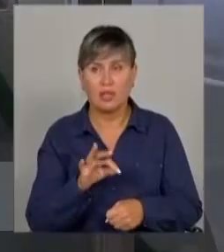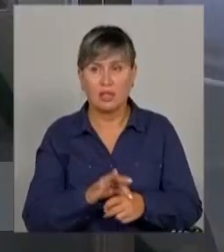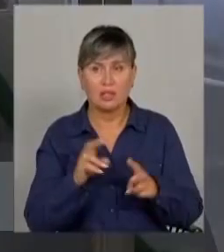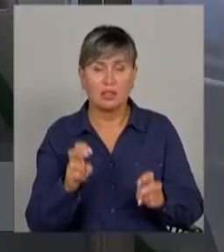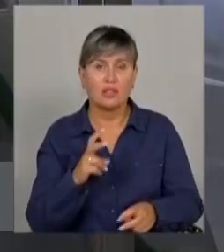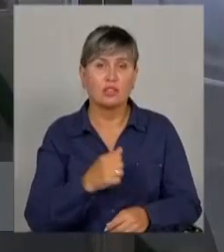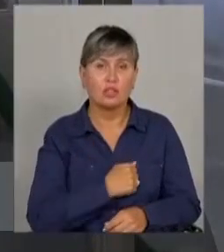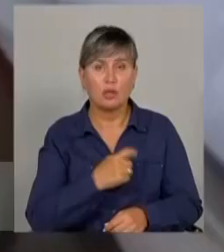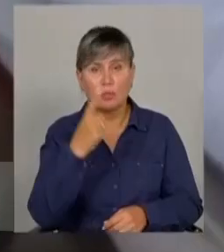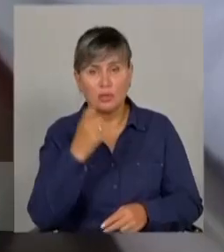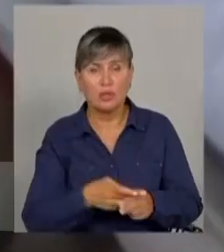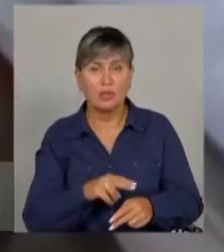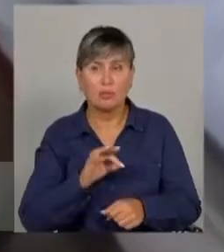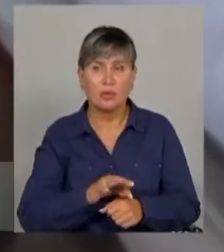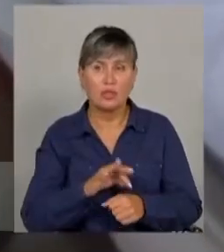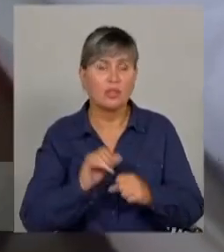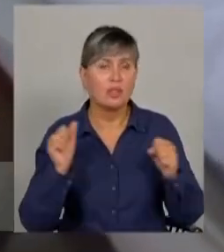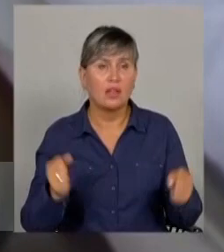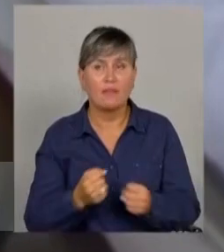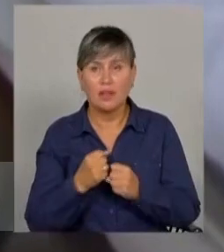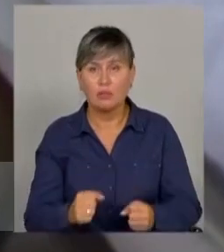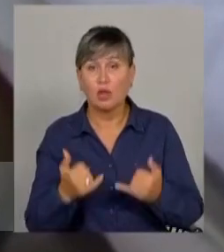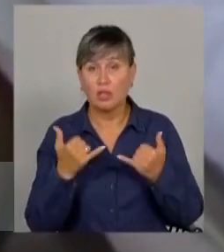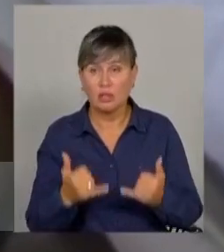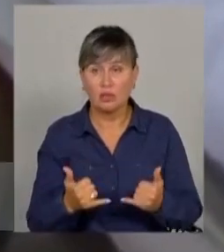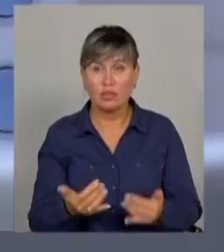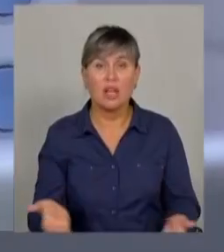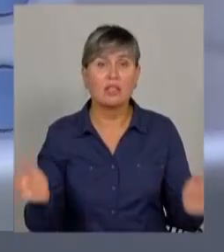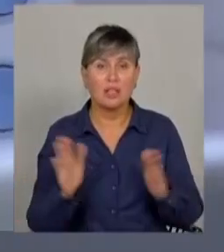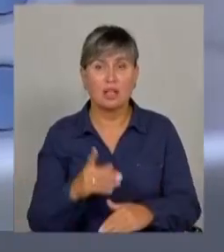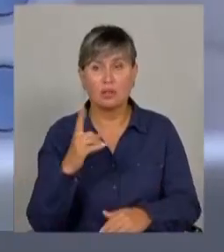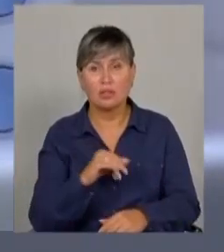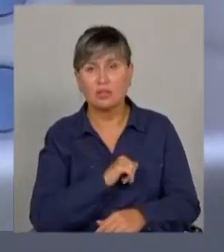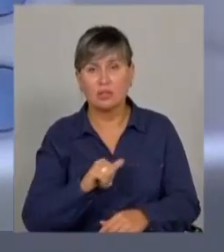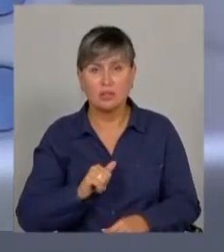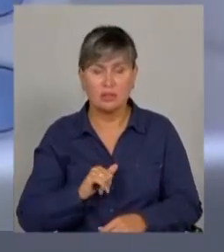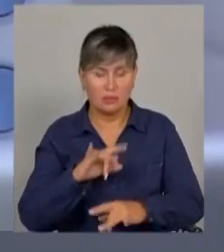сожалению, предупредить эту патологию почти невозможно. На сегодня она остается одной из самых